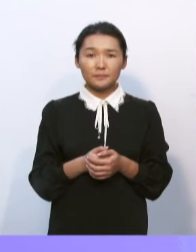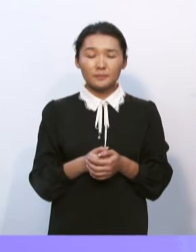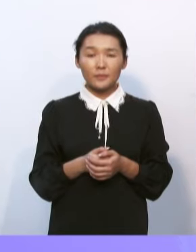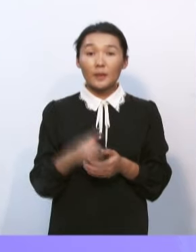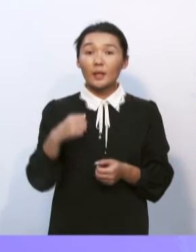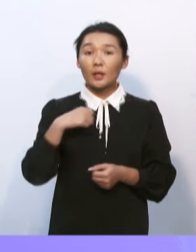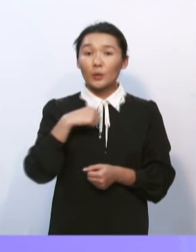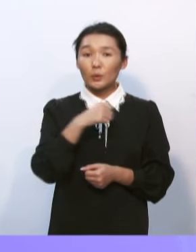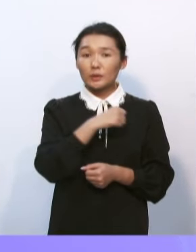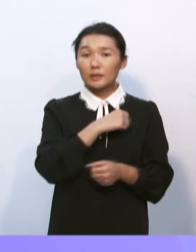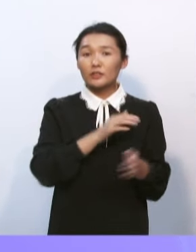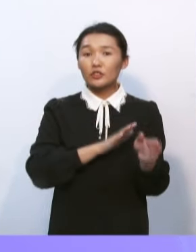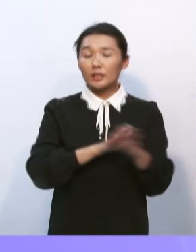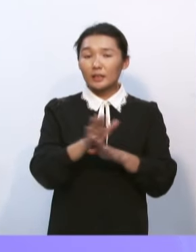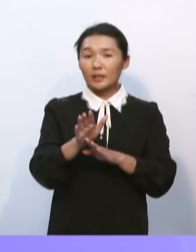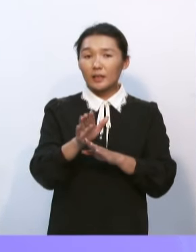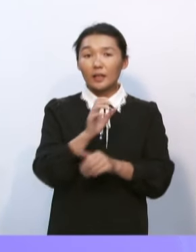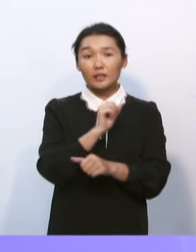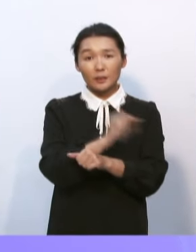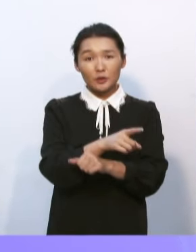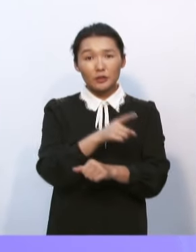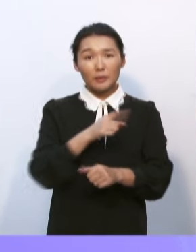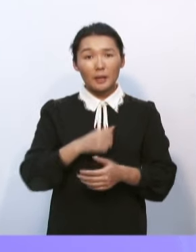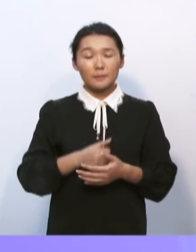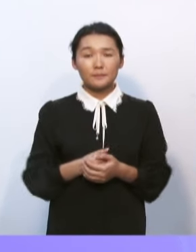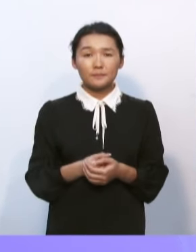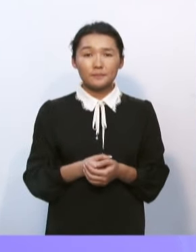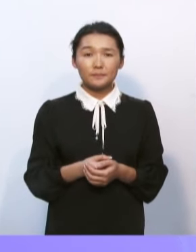Өз алдынча аткарганга тапшырма.